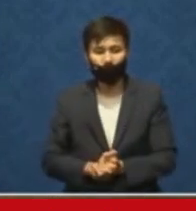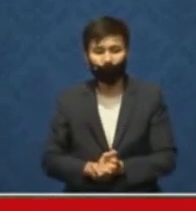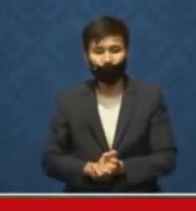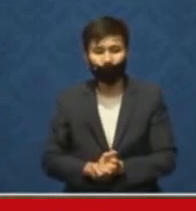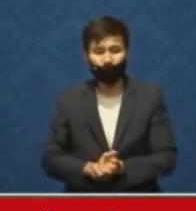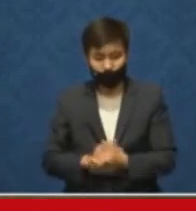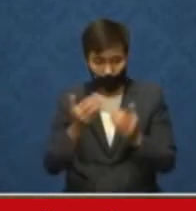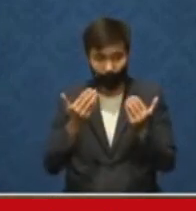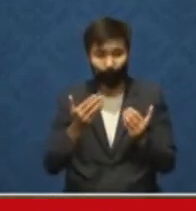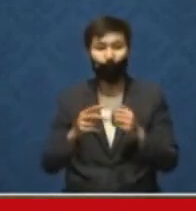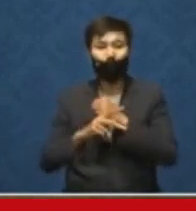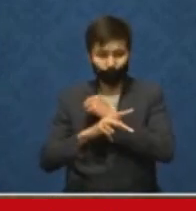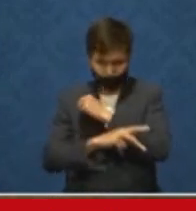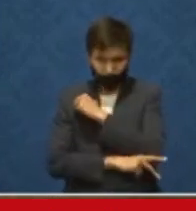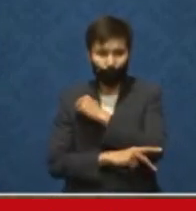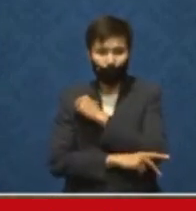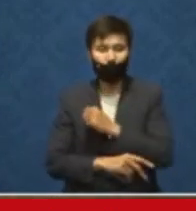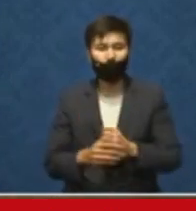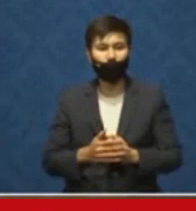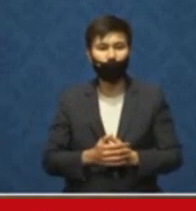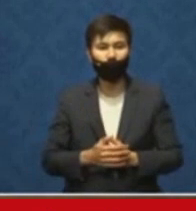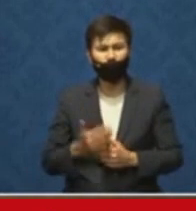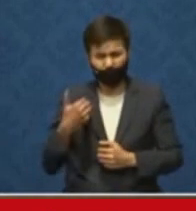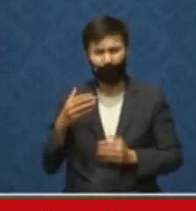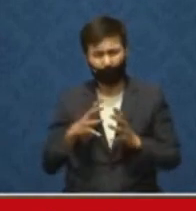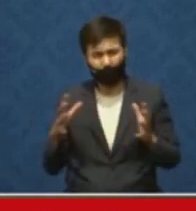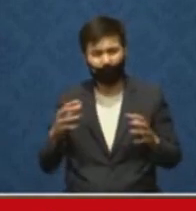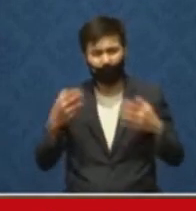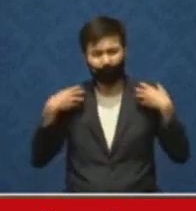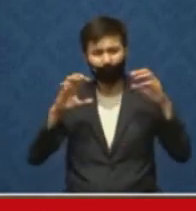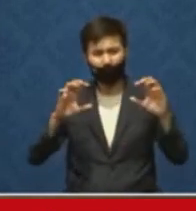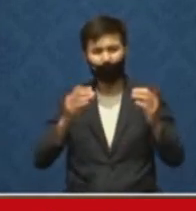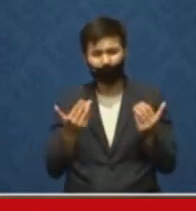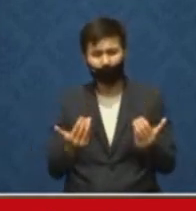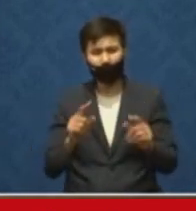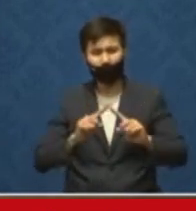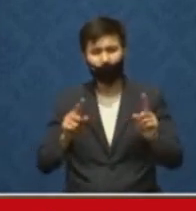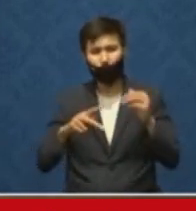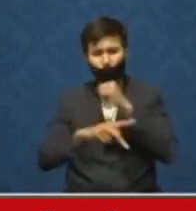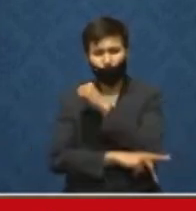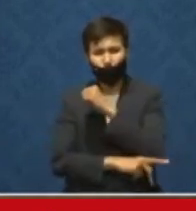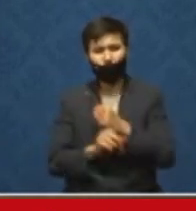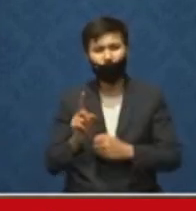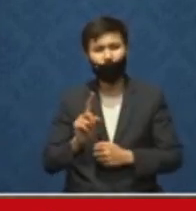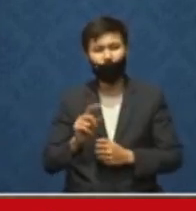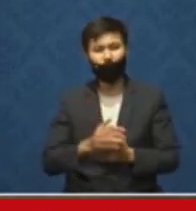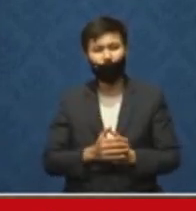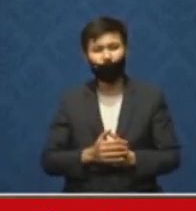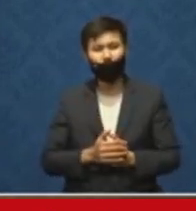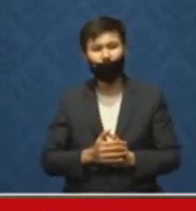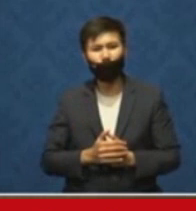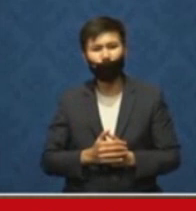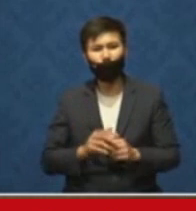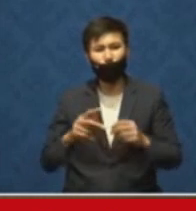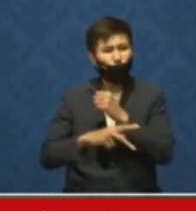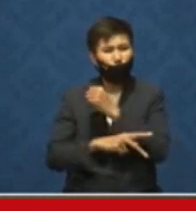พูดไม่ต้องไปกู้ที่ไหนมาฝืนหรอกมีเงินกู้ต่างประเทศพร้อมยกมือให้สนนนี่คือทุจริตอีกรูปแบบหนึ่งช่วงนี้เยอะ